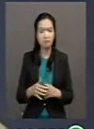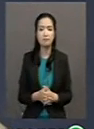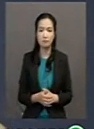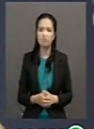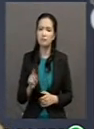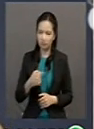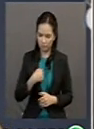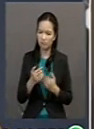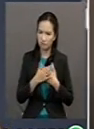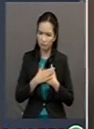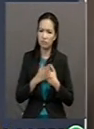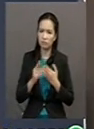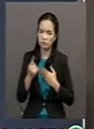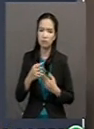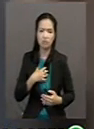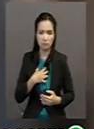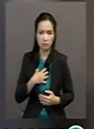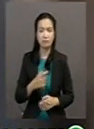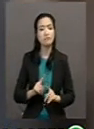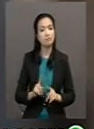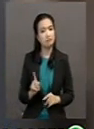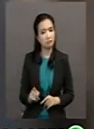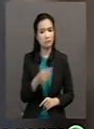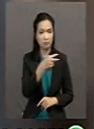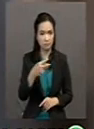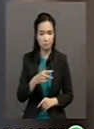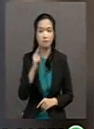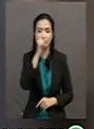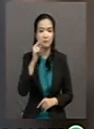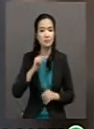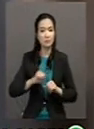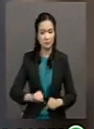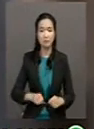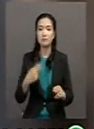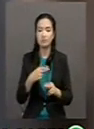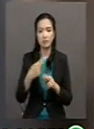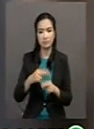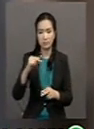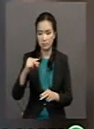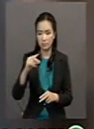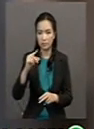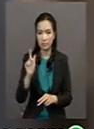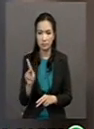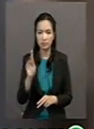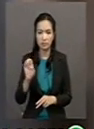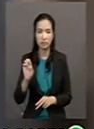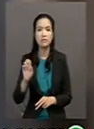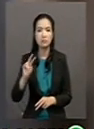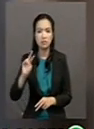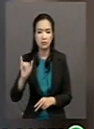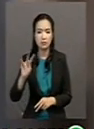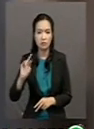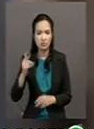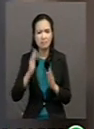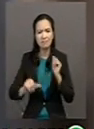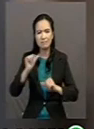คือคนที่เธอรักและคนเดียวที่เธอต้องการซึ่งข้อความของดาราสาวหมายถึงกิโยมกาเน็ตนักแสดงหนุ่มชาวฝรั่งเศสที่